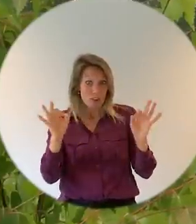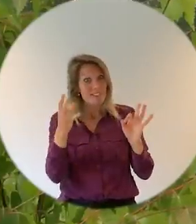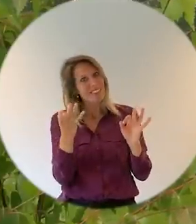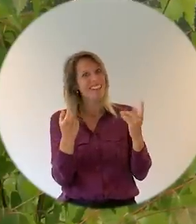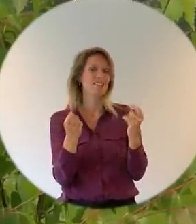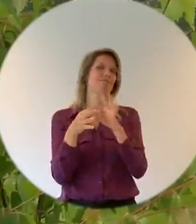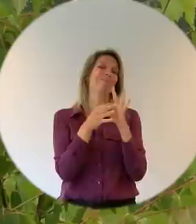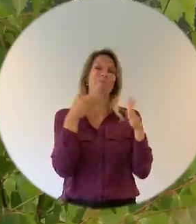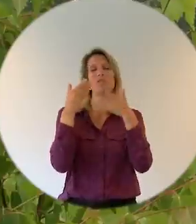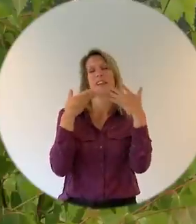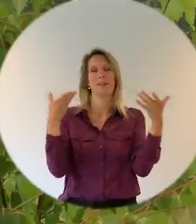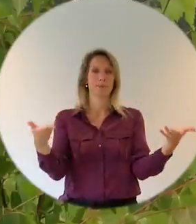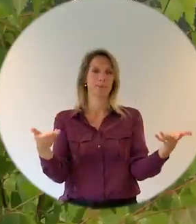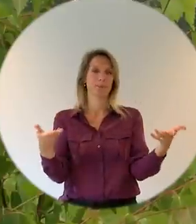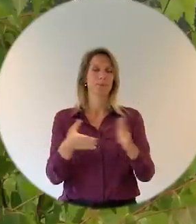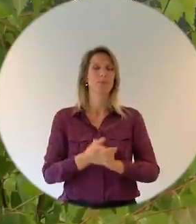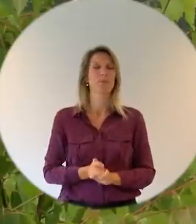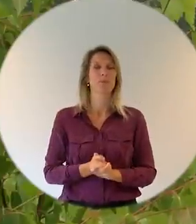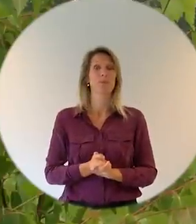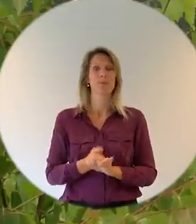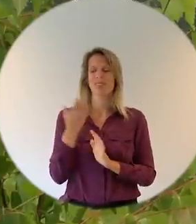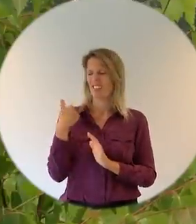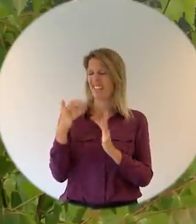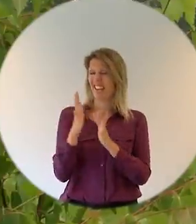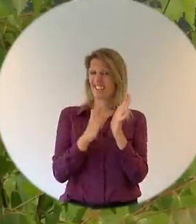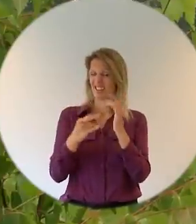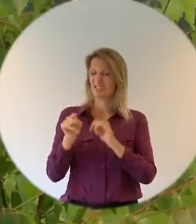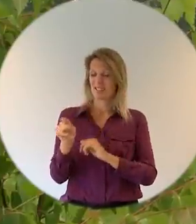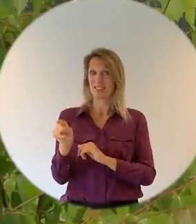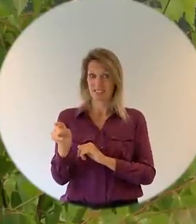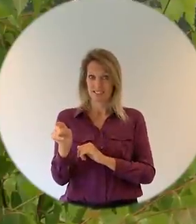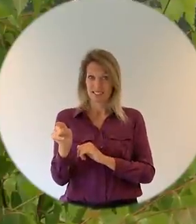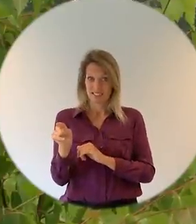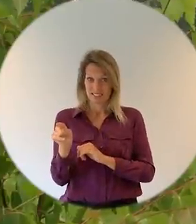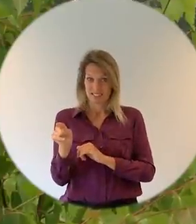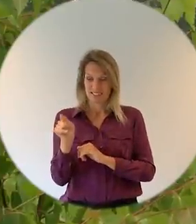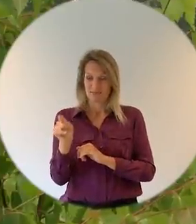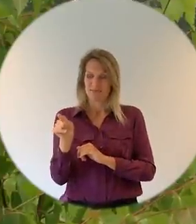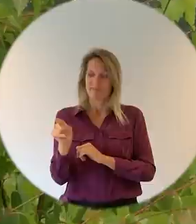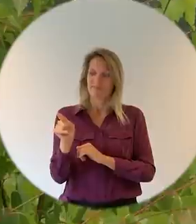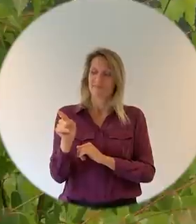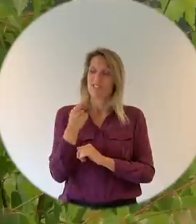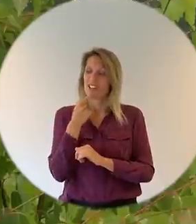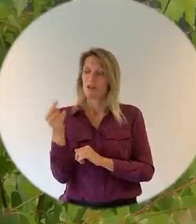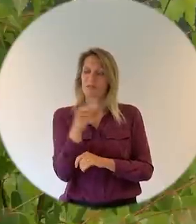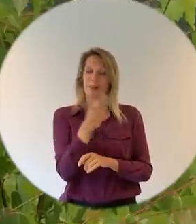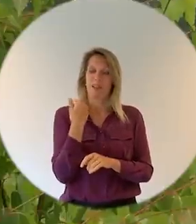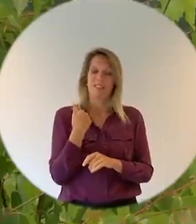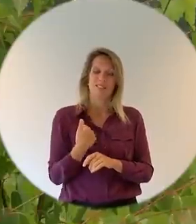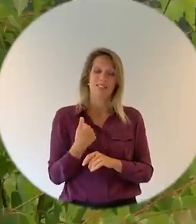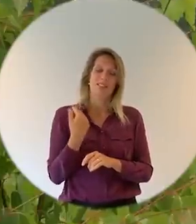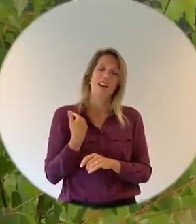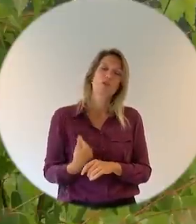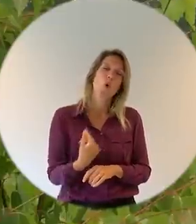iets over vertellen. De Heere Jezus heeft tegen mensen die heel erg moe waren om